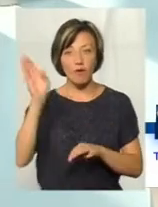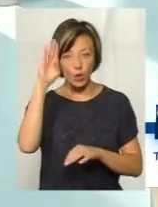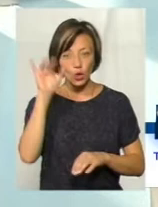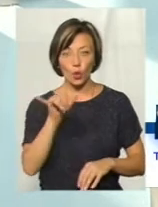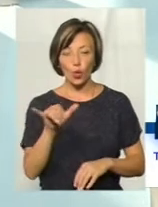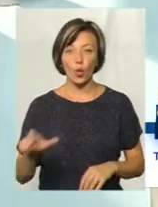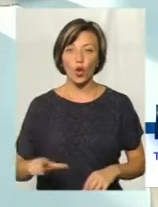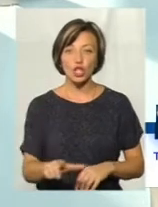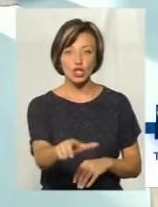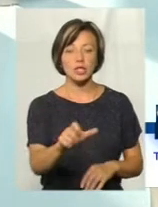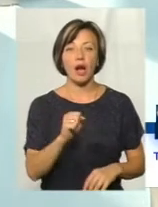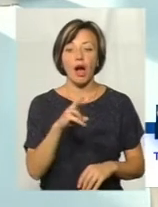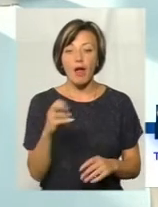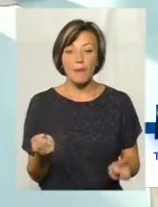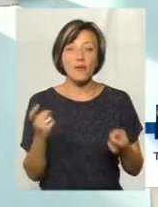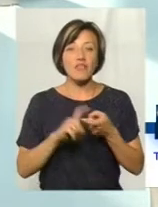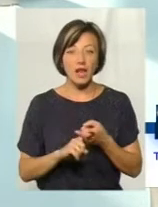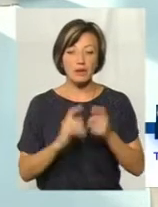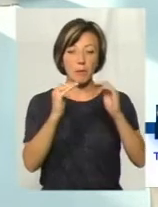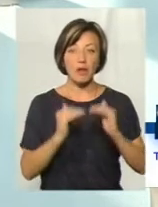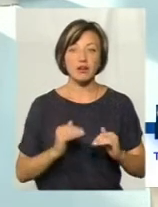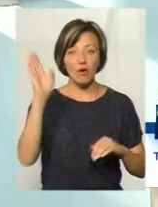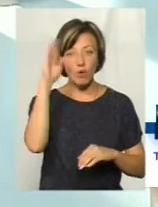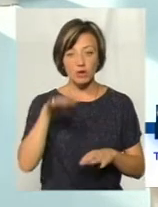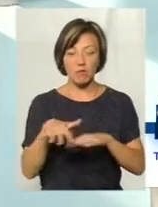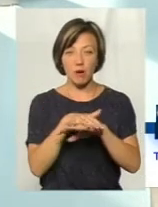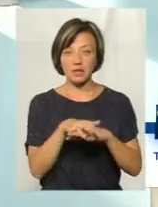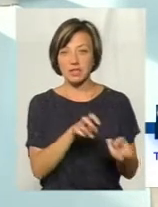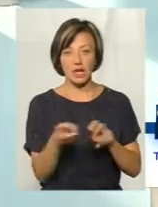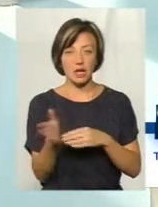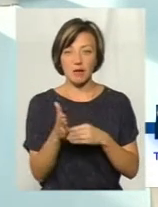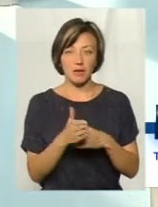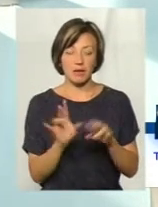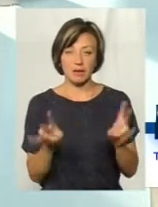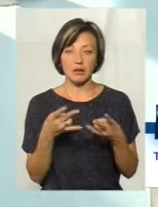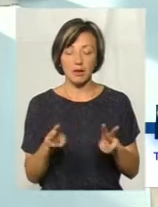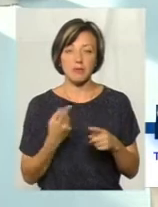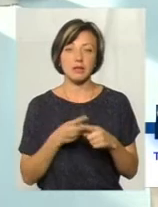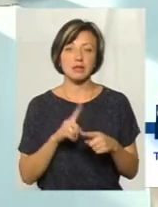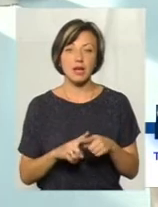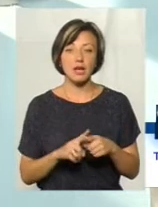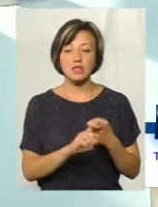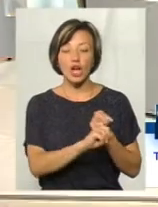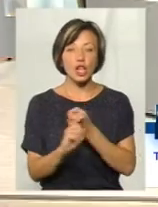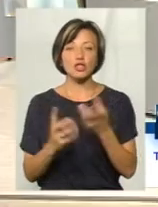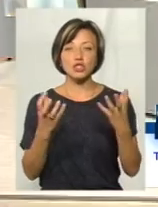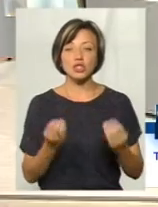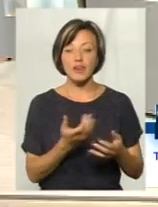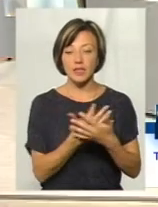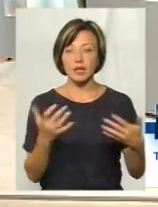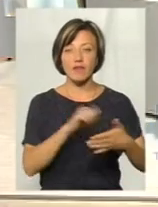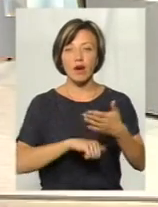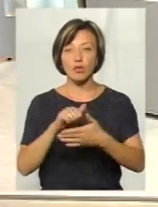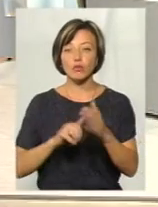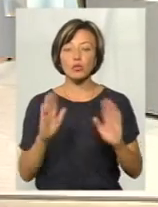річці, але прямо пов'язувати низьководність із масовою загибелью риби я би не став. Це залежить ще від тих факторів, яка